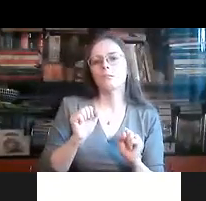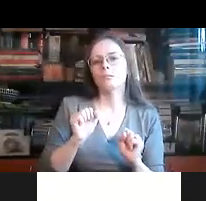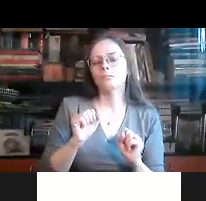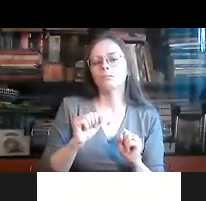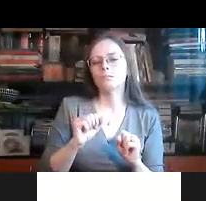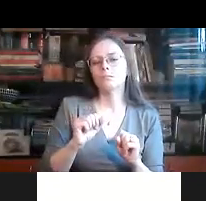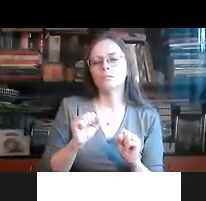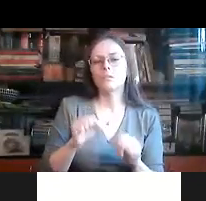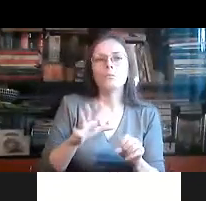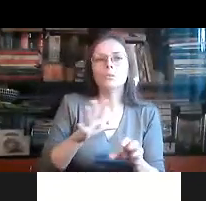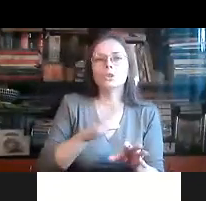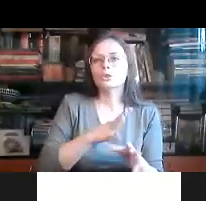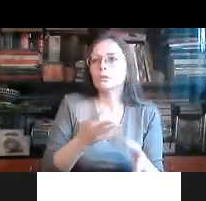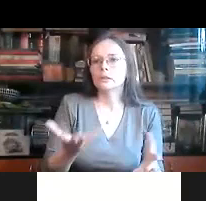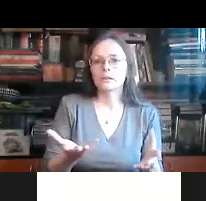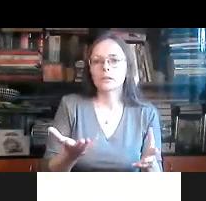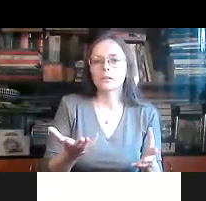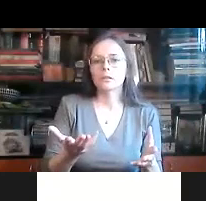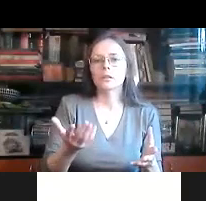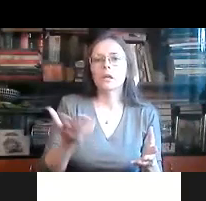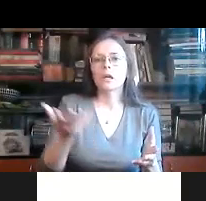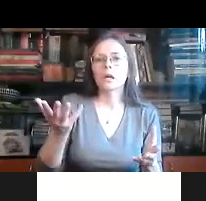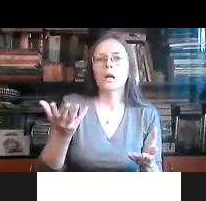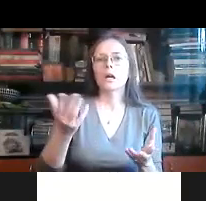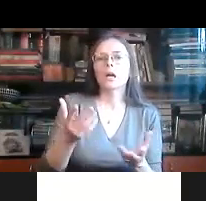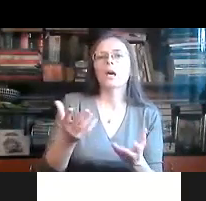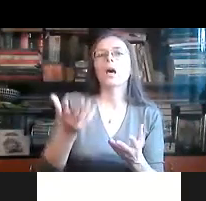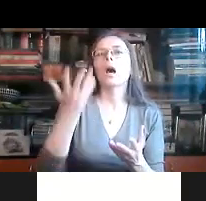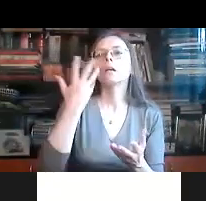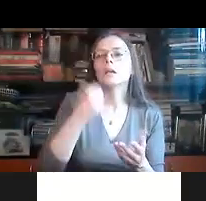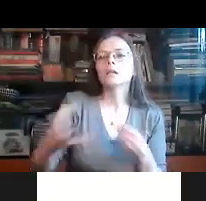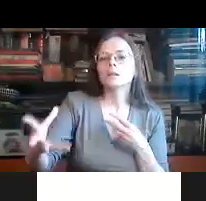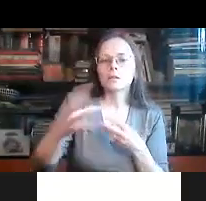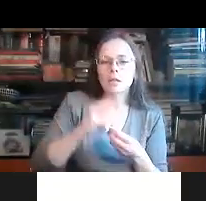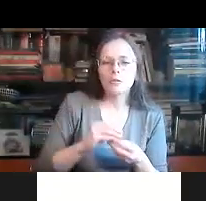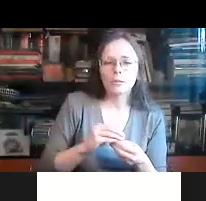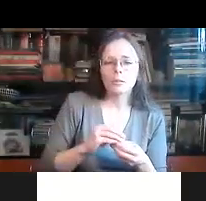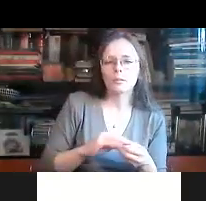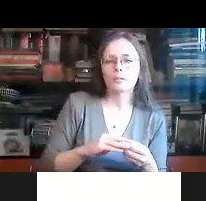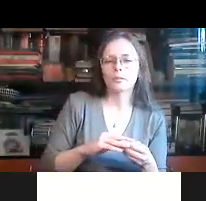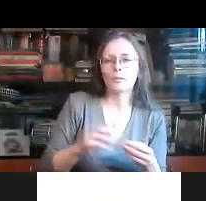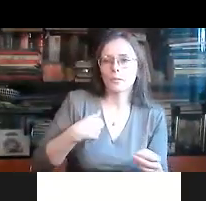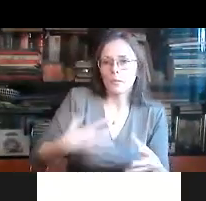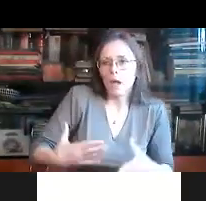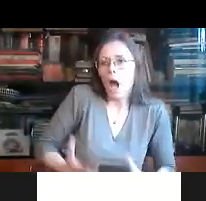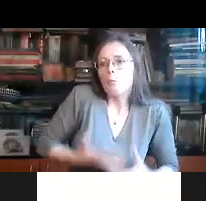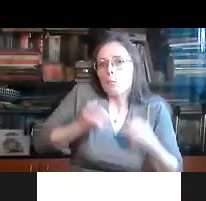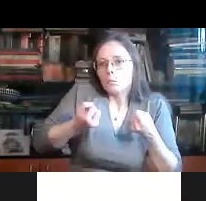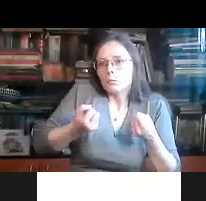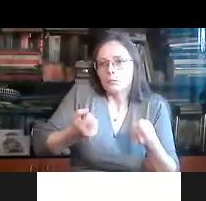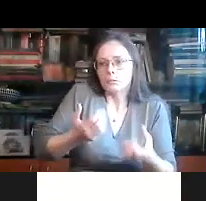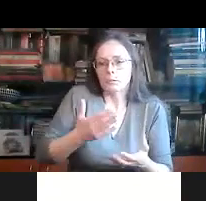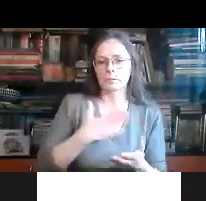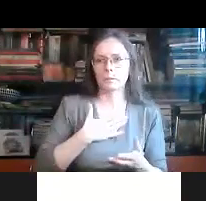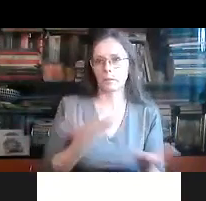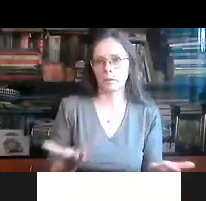пик, сколько было шуток, вспомните, мы тоже обменивались ими, и они, в принципе, нас поддерживали. Ну, то есть, мне кажется, что вот изобретение